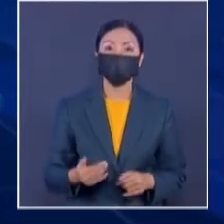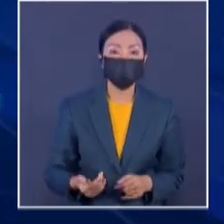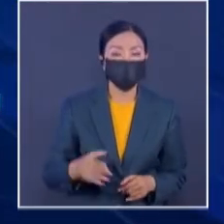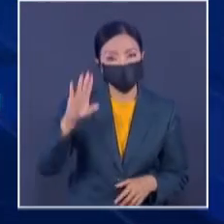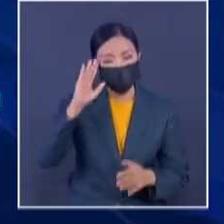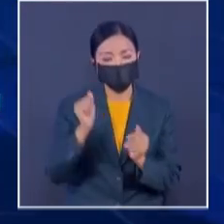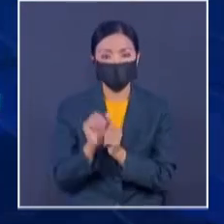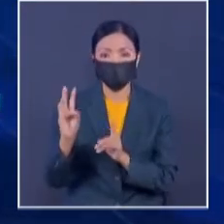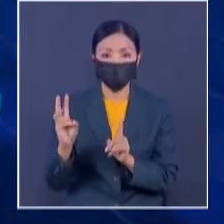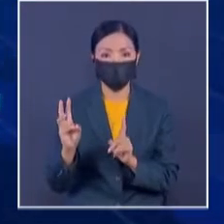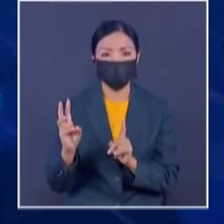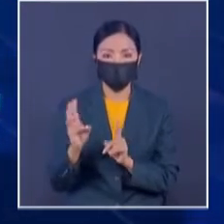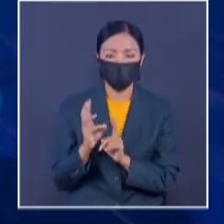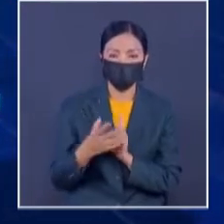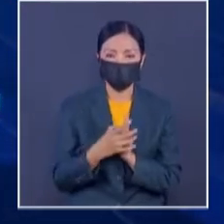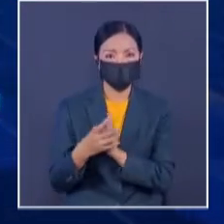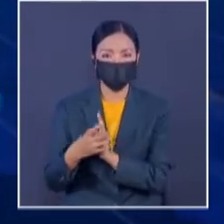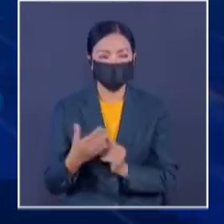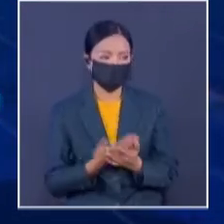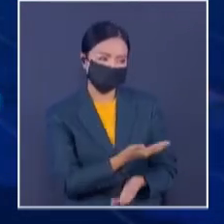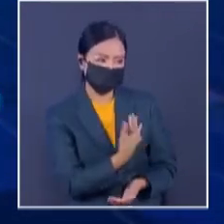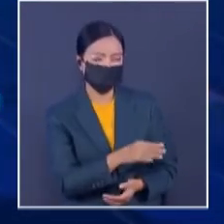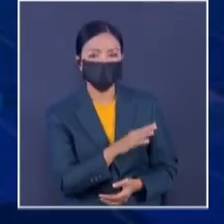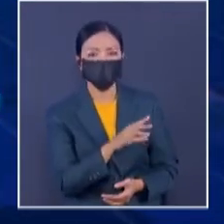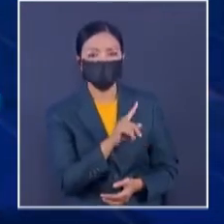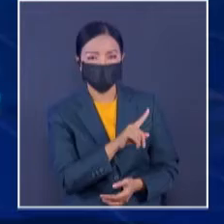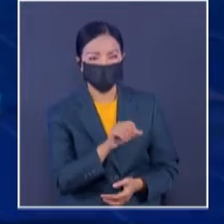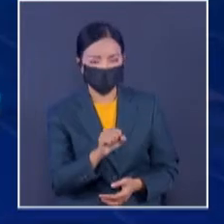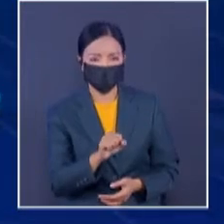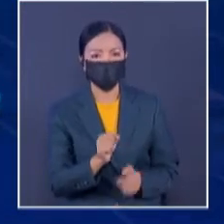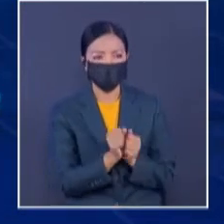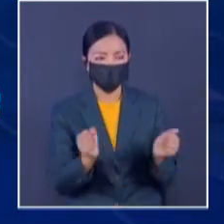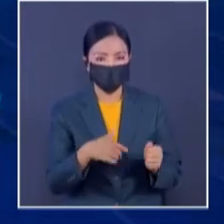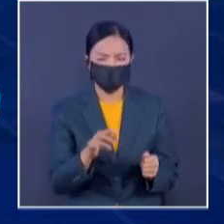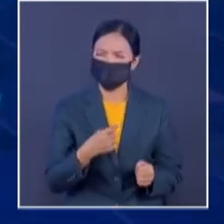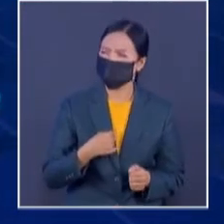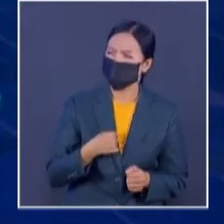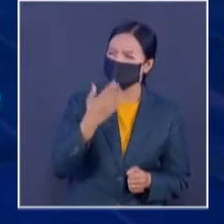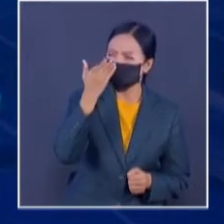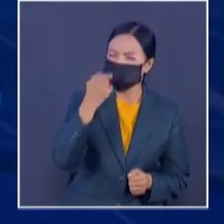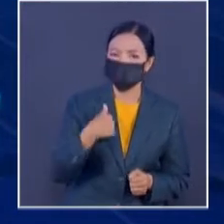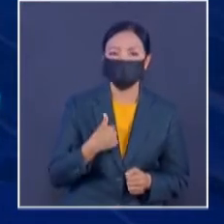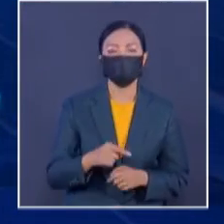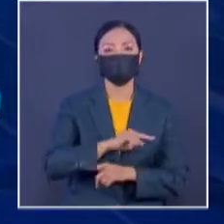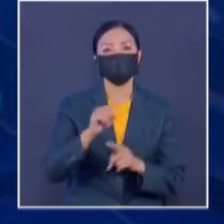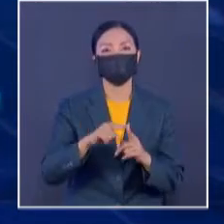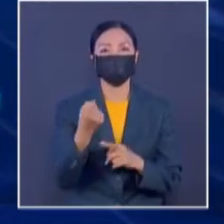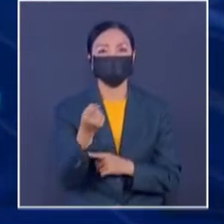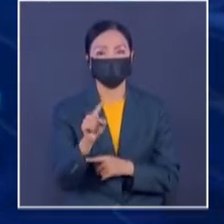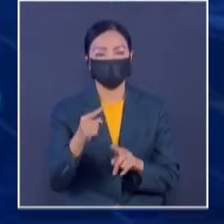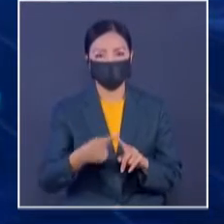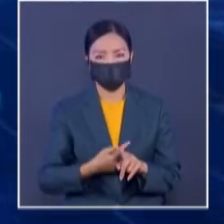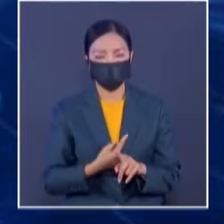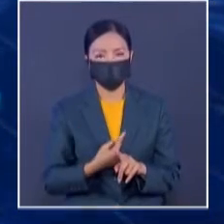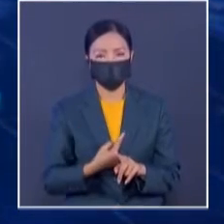าตำรวจกลุ่มนี้เรียกรับเงิน 100,000 บาทเพื่อให้ทำการปล่อยตัวในต้อมเหตุการณ์นี้เกิดขึ้นเมื่อวันที่11พฤศจิกายนที่ผ่านม